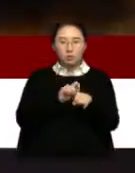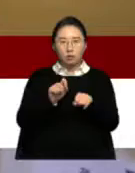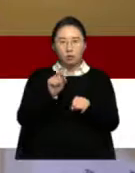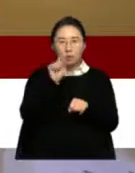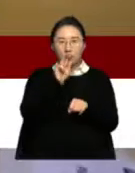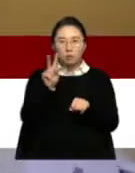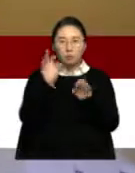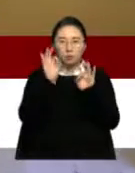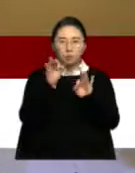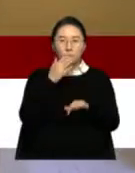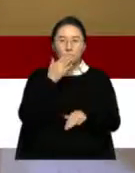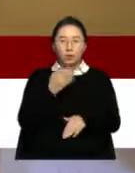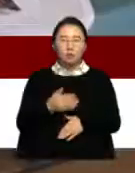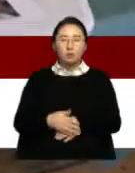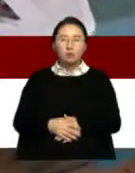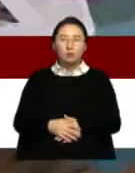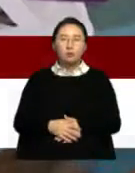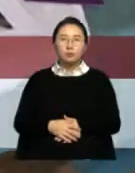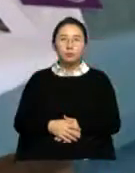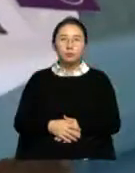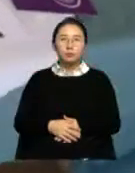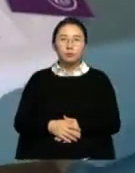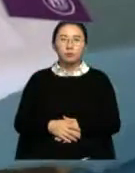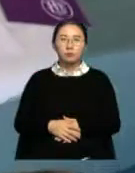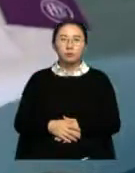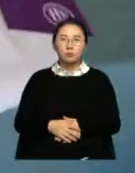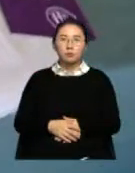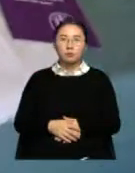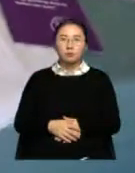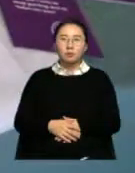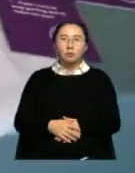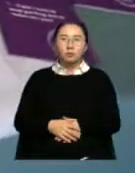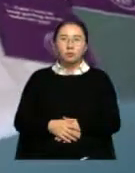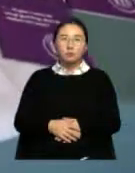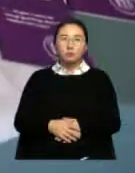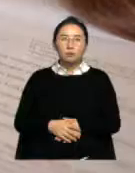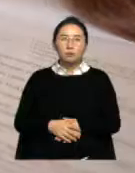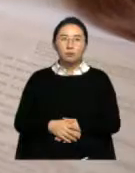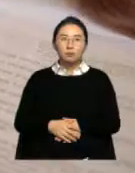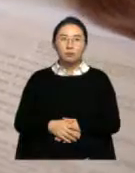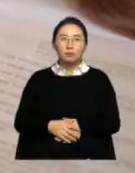다큐를 통해 자세히 확인할 수 있습니다. 딜라이브 서울 경기 케이블 TV 엄종규입니다.